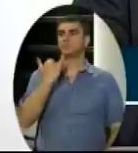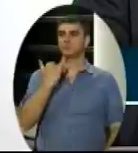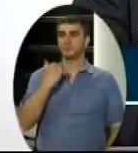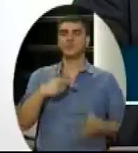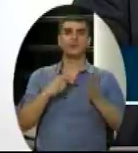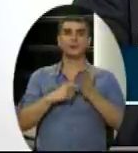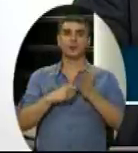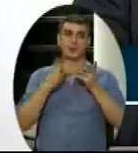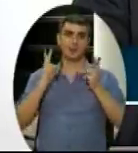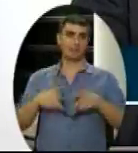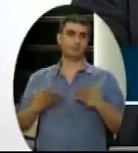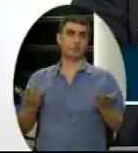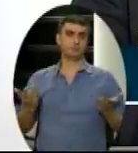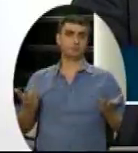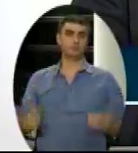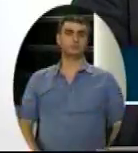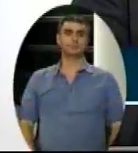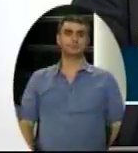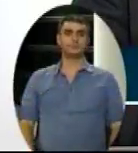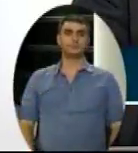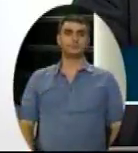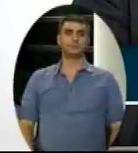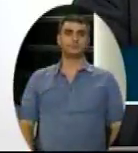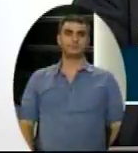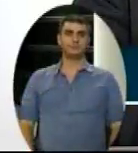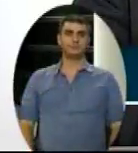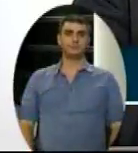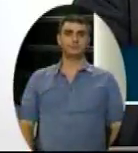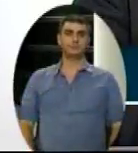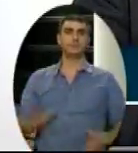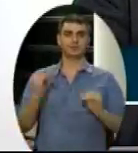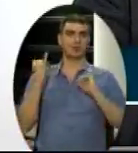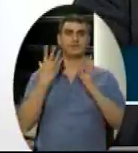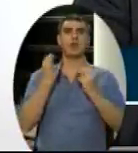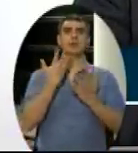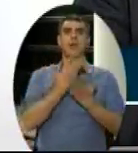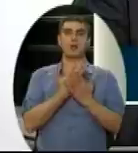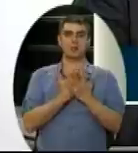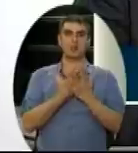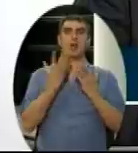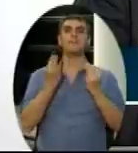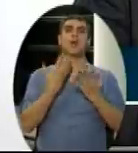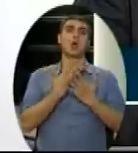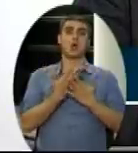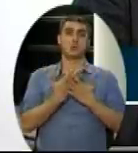הרי אפשר להביא לכך הרבה ראיות והרבה